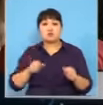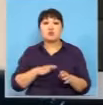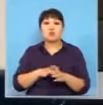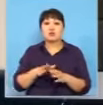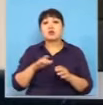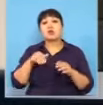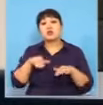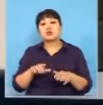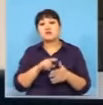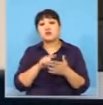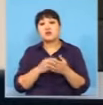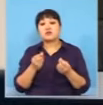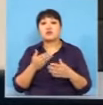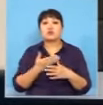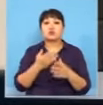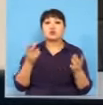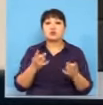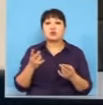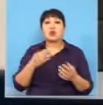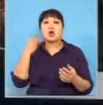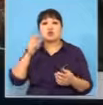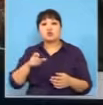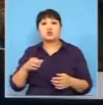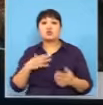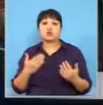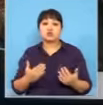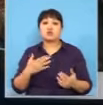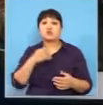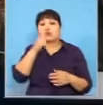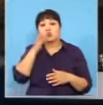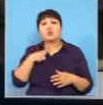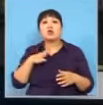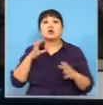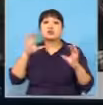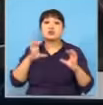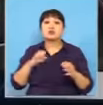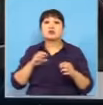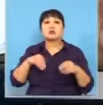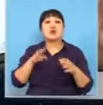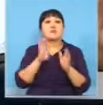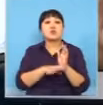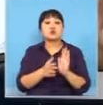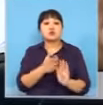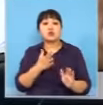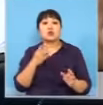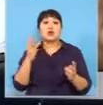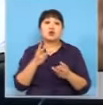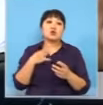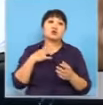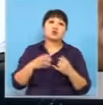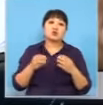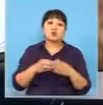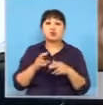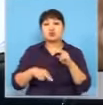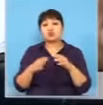мере решить вопрос с финансовой поддержкой нуждающихся актюбинцев. Ведь на сегодня мы не можем переступить закон, дав без очереди кров погорельцам или земельные участки